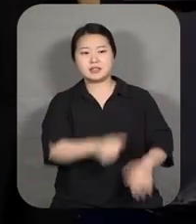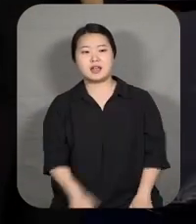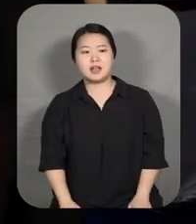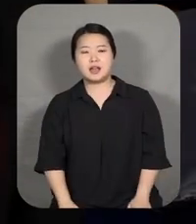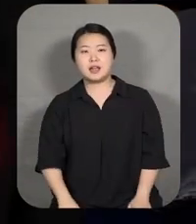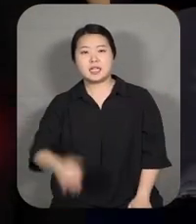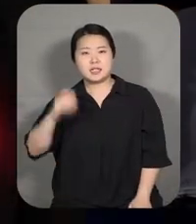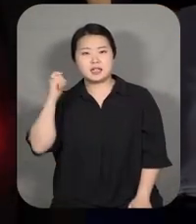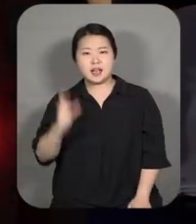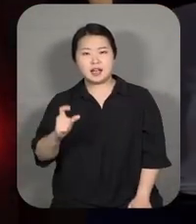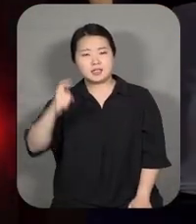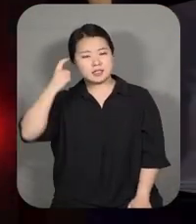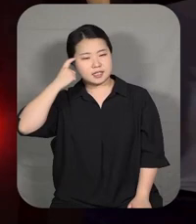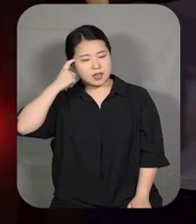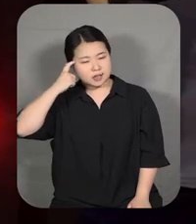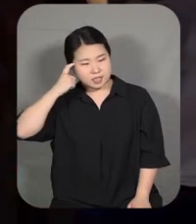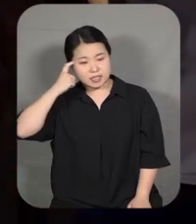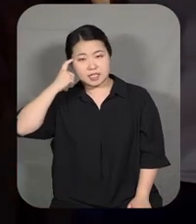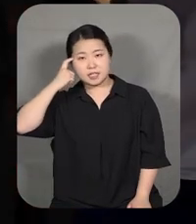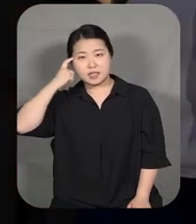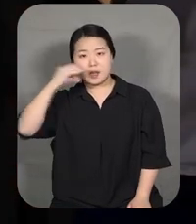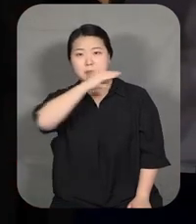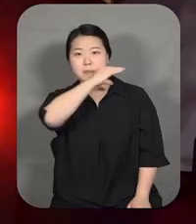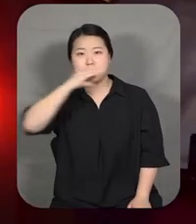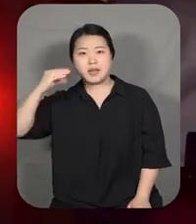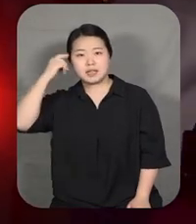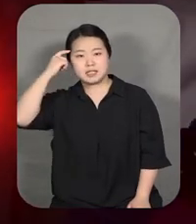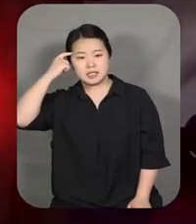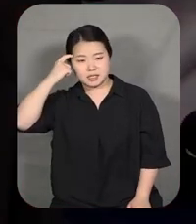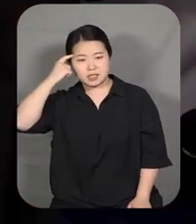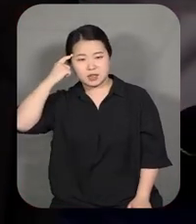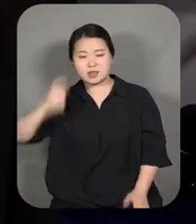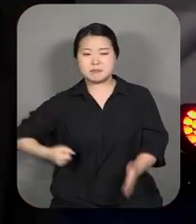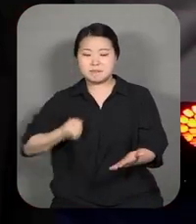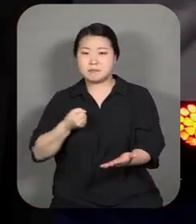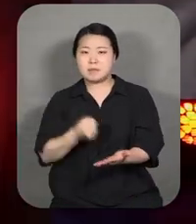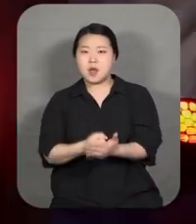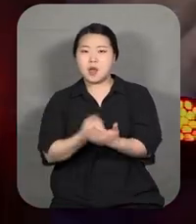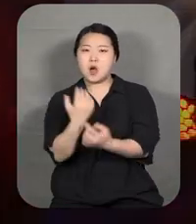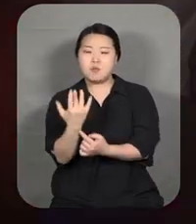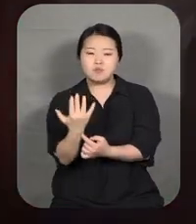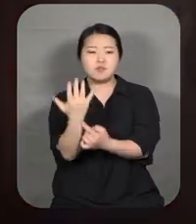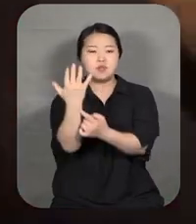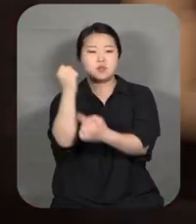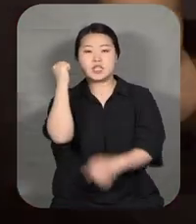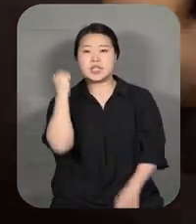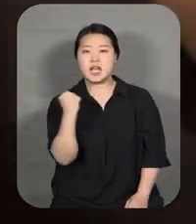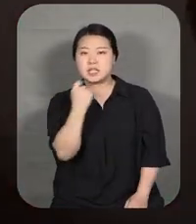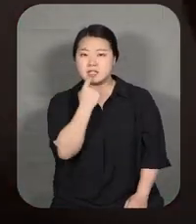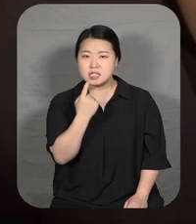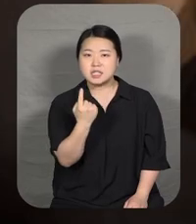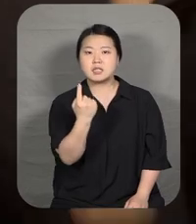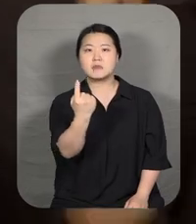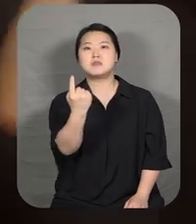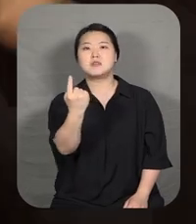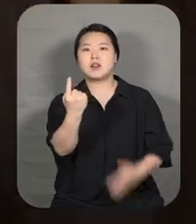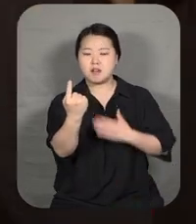이상을 지국건 안정신 불꽃 기둥에 신지가